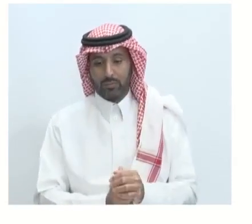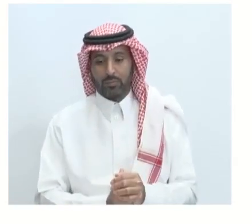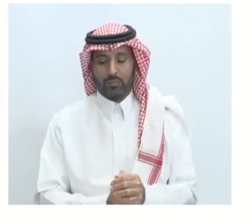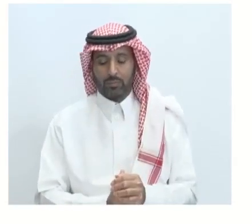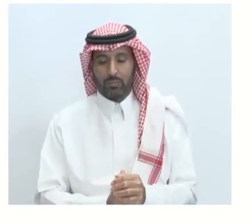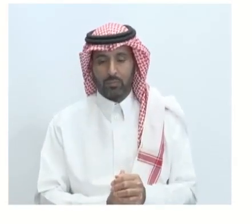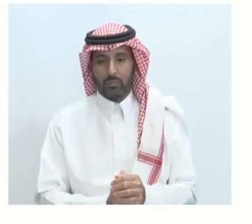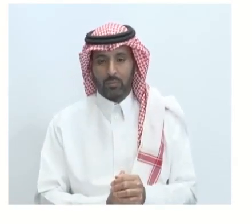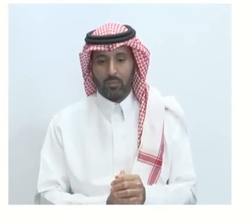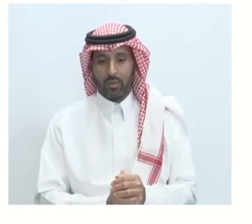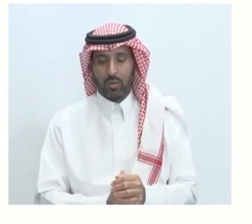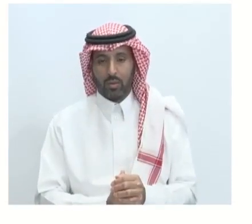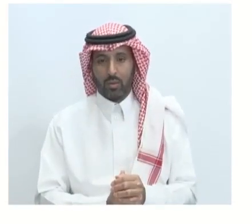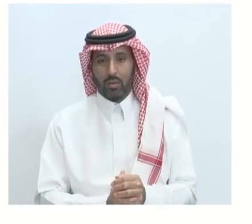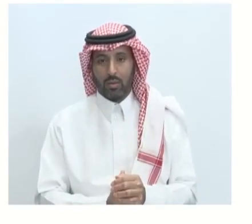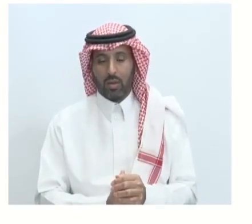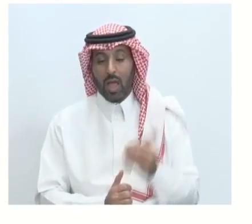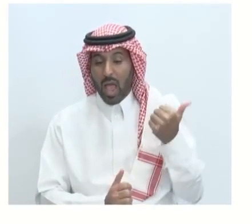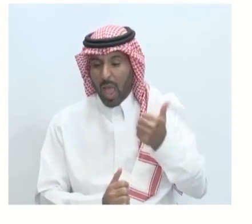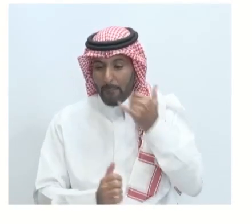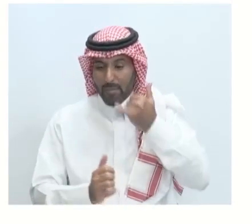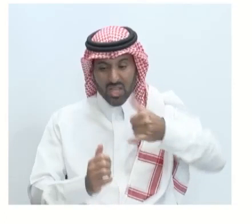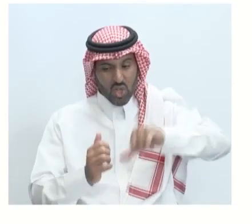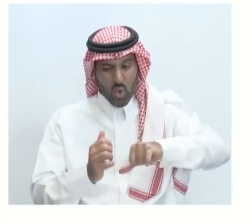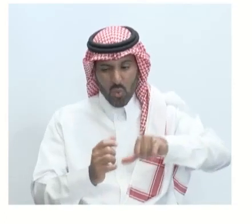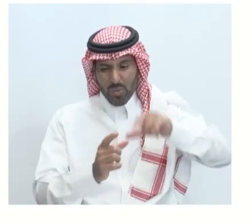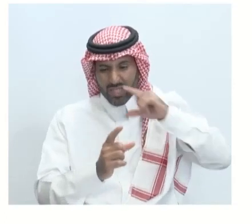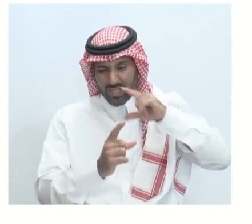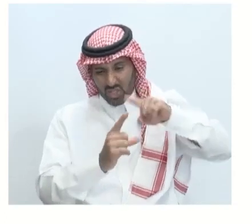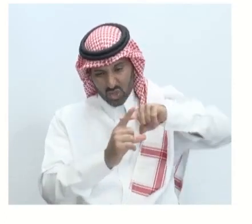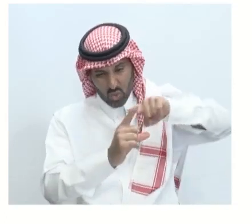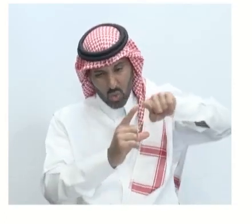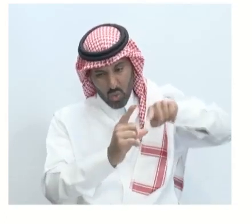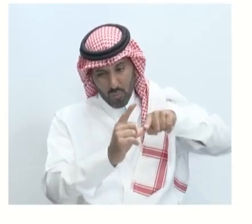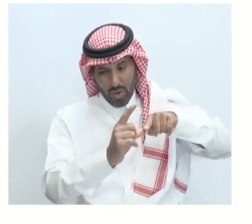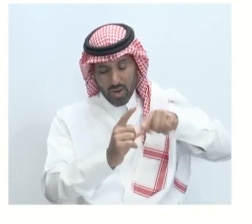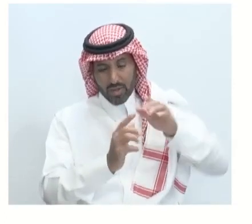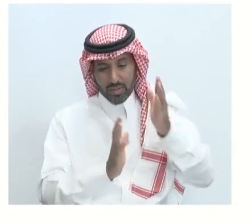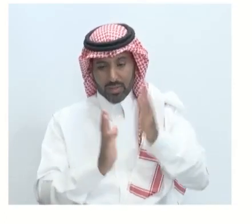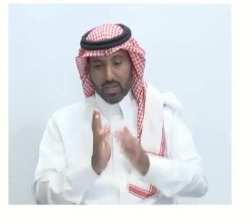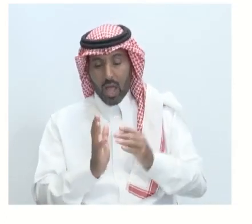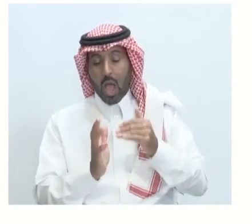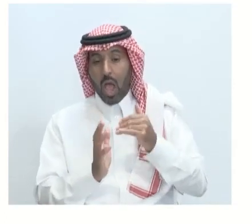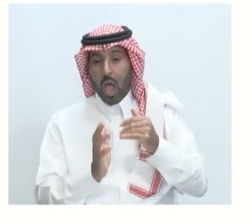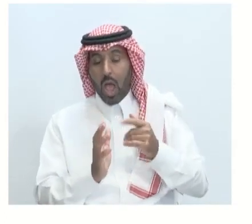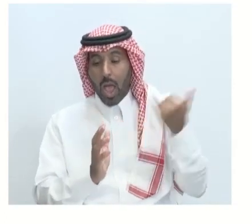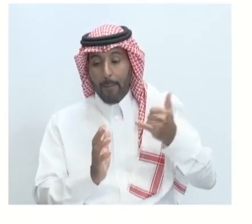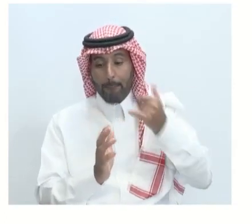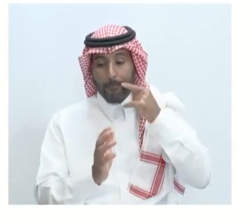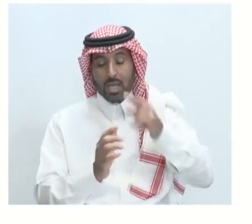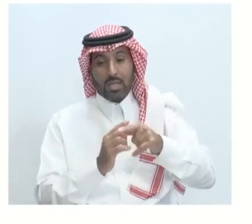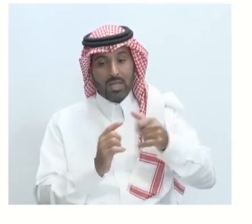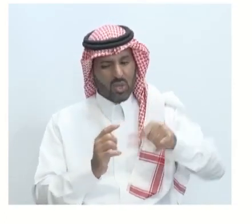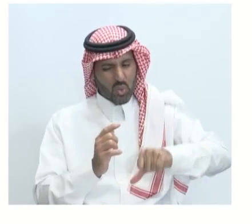العدسه ايضا ذكرنا من ضمن العيوب عزيزي الطالب عزيزتي الطالبه واهم عيوب التلسكوب